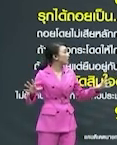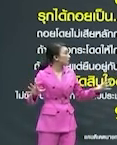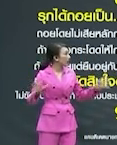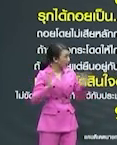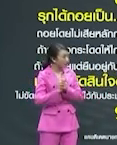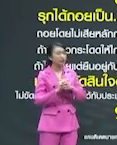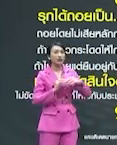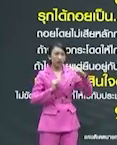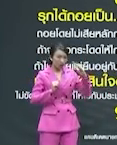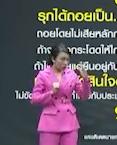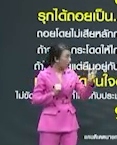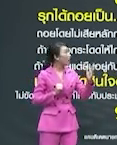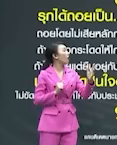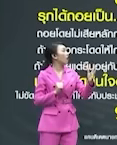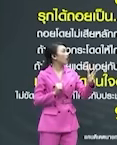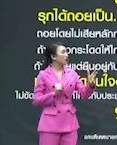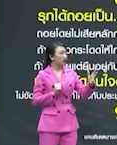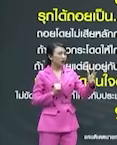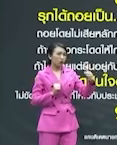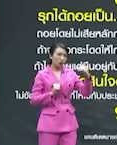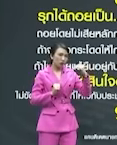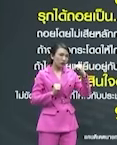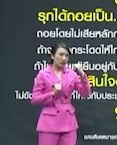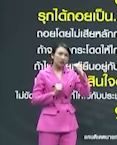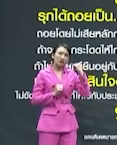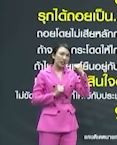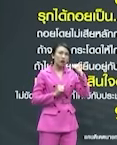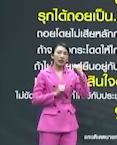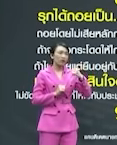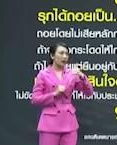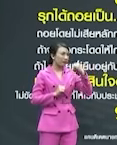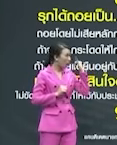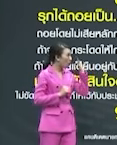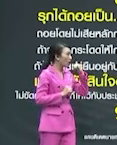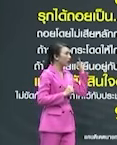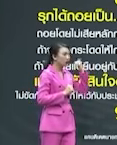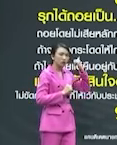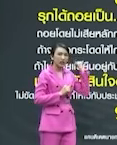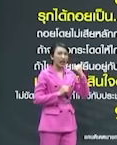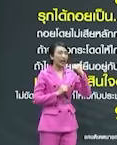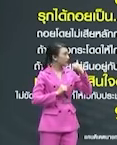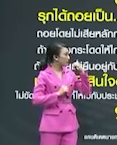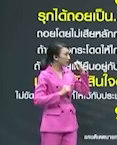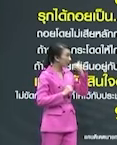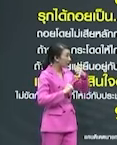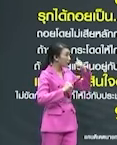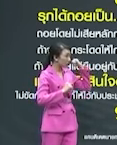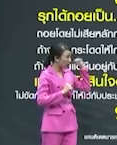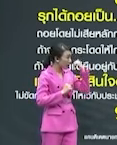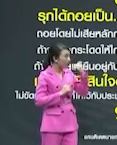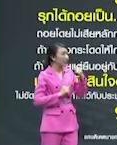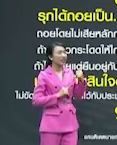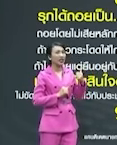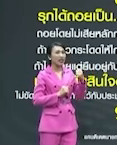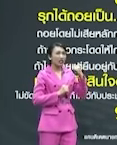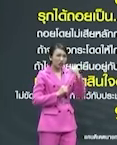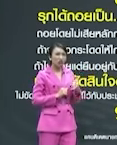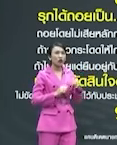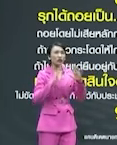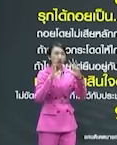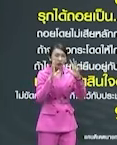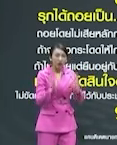14+1ใช่ไหมงั้นคุณวันนอร์คุณชัยธวัชก็แบบโทรเลยคุณพี่ทาเพื่อไทยบอกจะเอาอย่างนี้ๆ